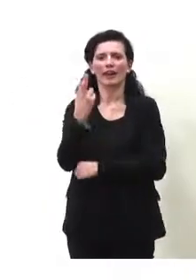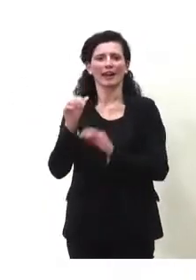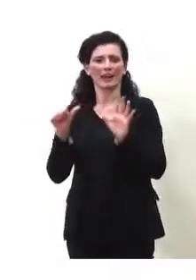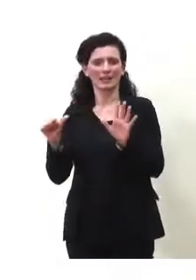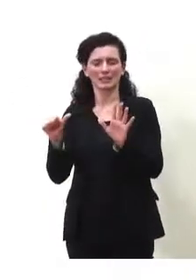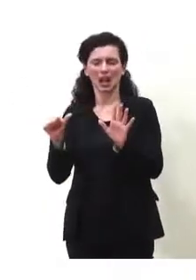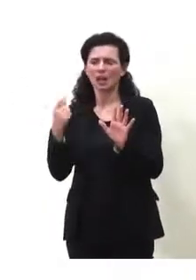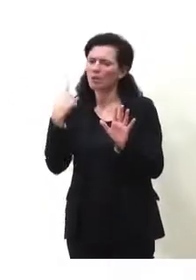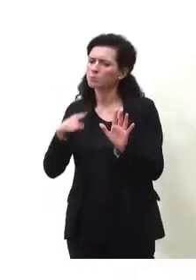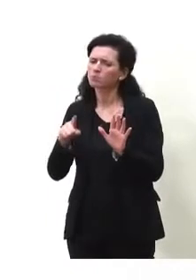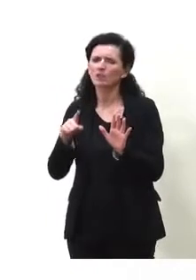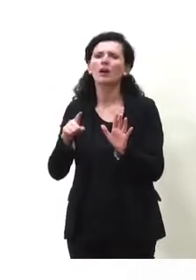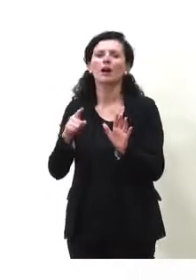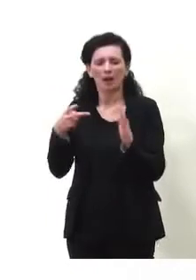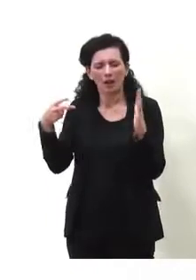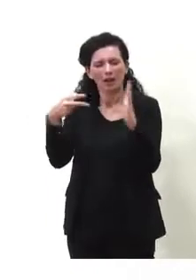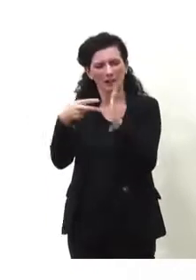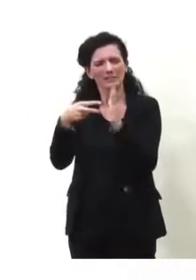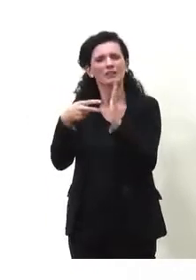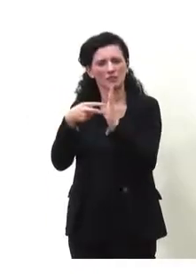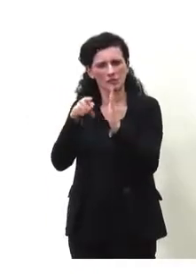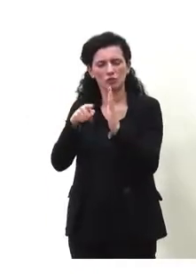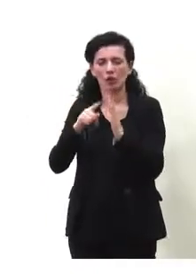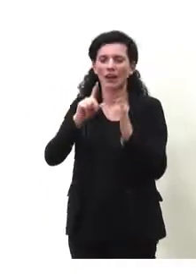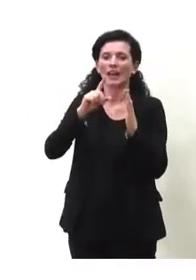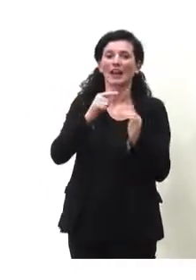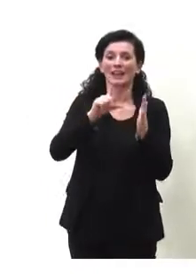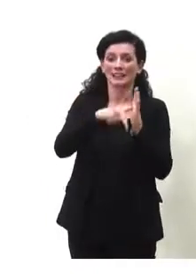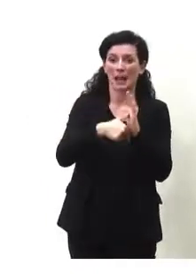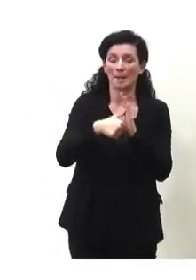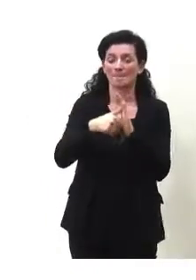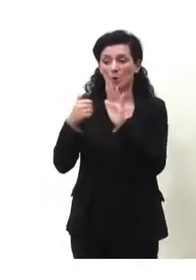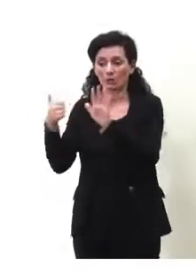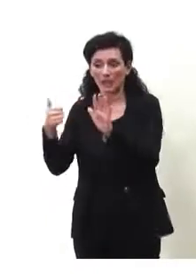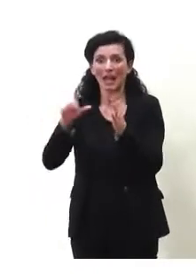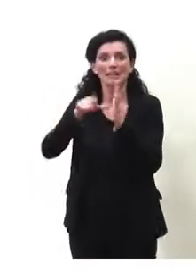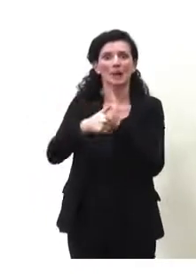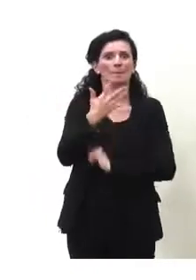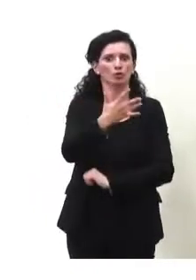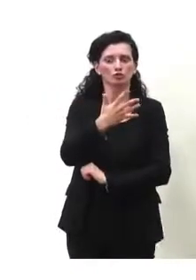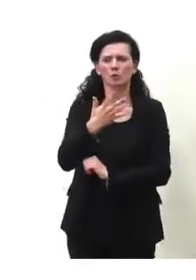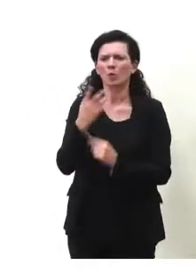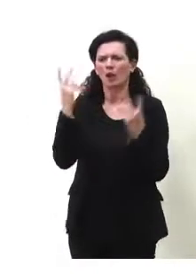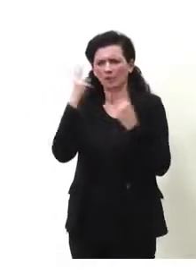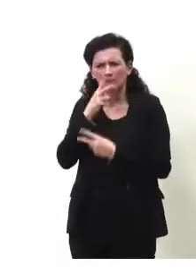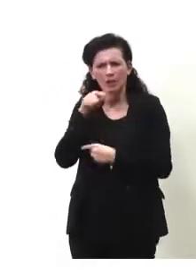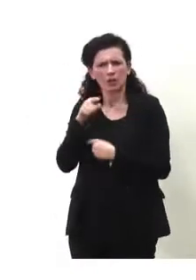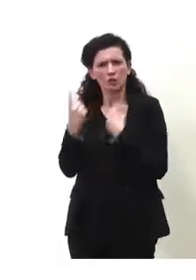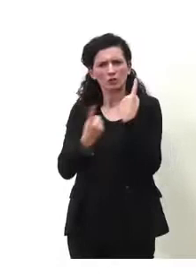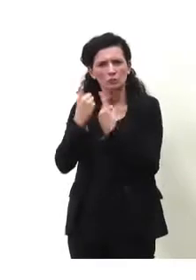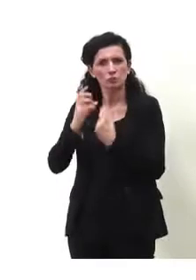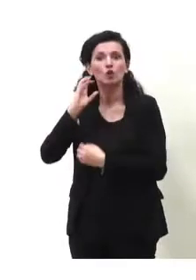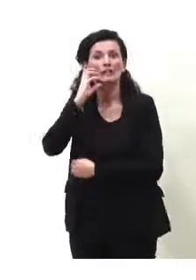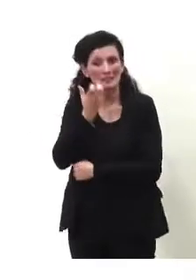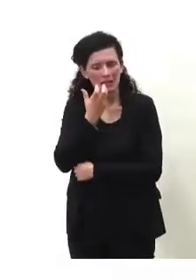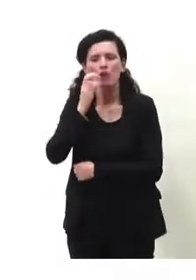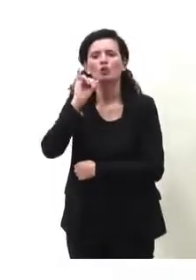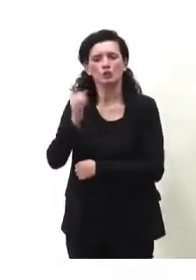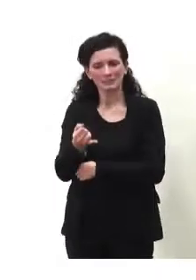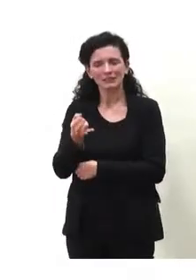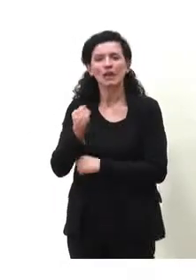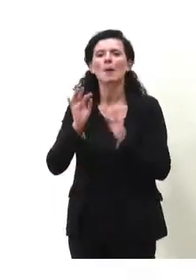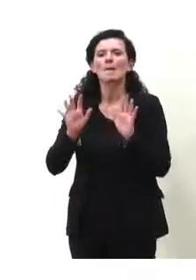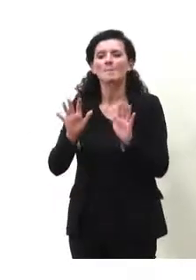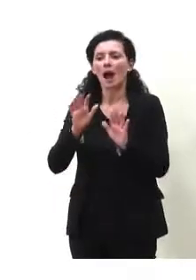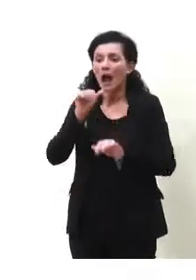un semplice rapporto tra i casi al tempo 6 e al tempo 5. Epidemia strana? Sì, però non è che le cose